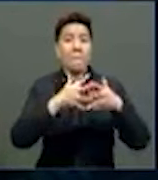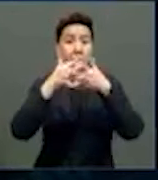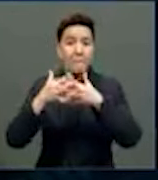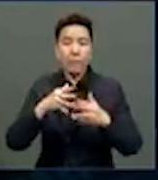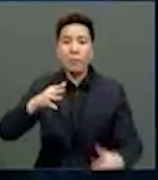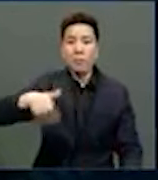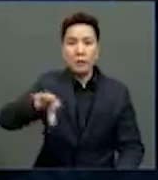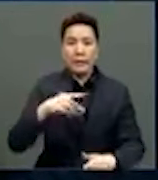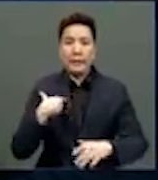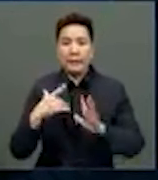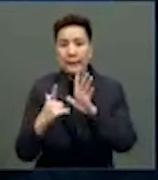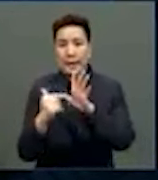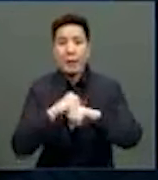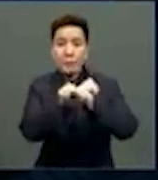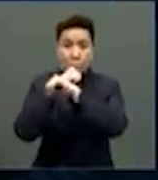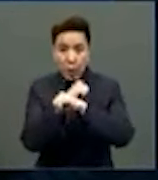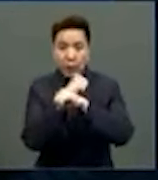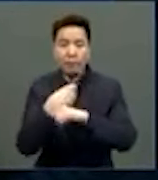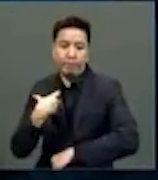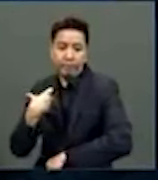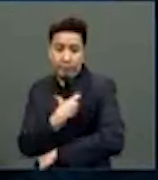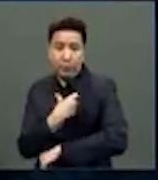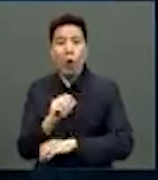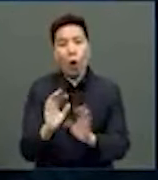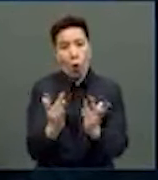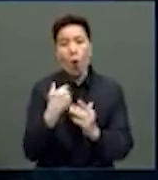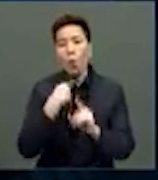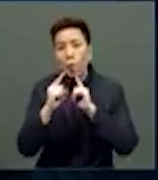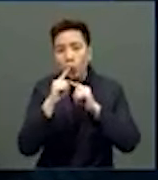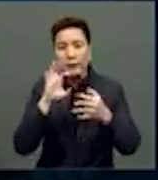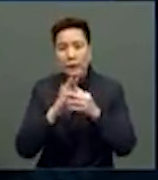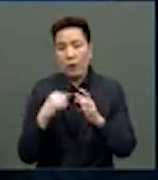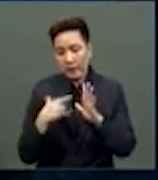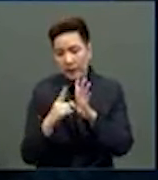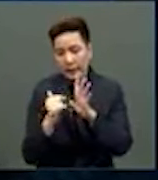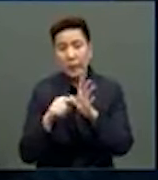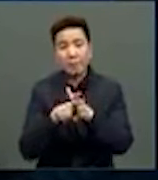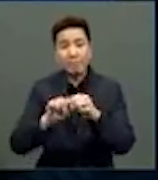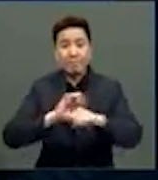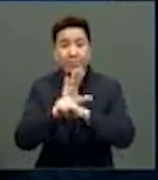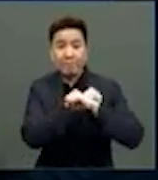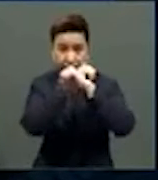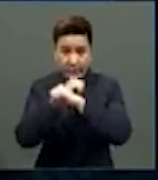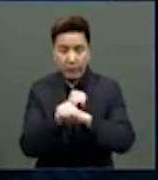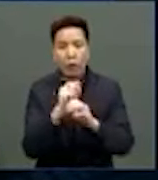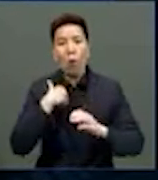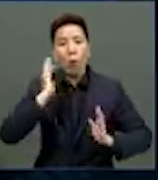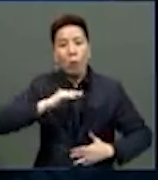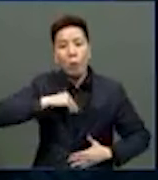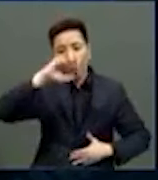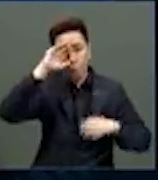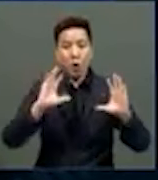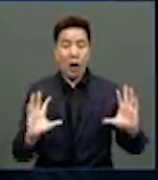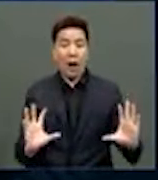ทยอยฉีดวัคซีนกันหรือเปล่านะคะเดี๋ยวประเด็นวัคซีนคงต้องพูดคุยกันในรายละเอียดในวันนี้ด้วยค่ะมีผู้ที่หาย